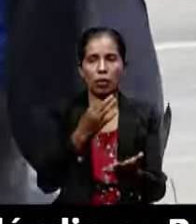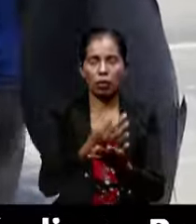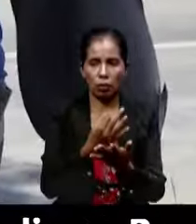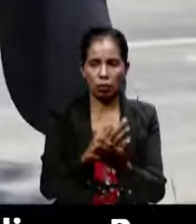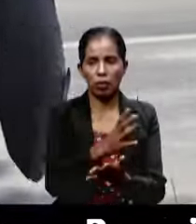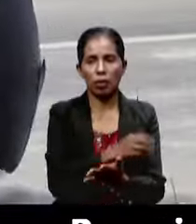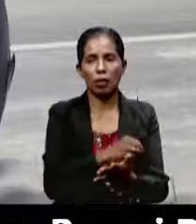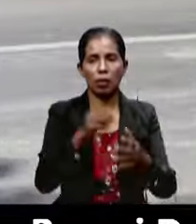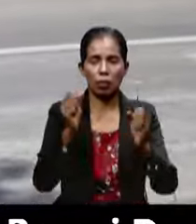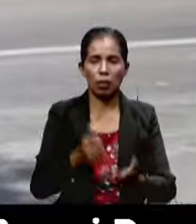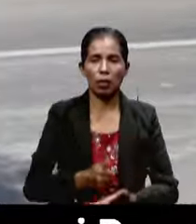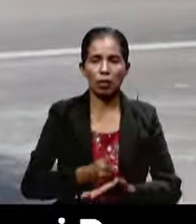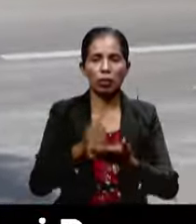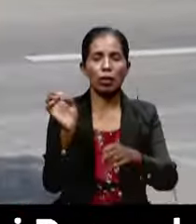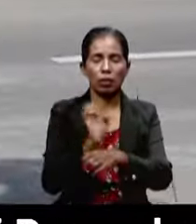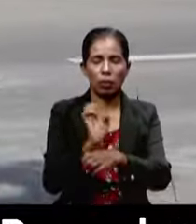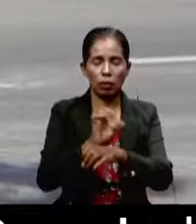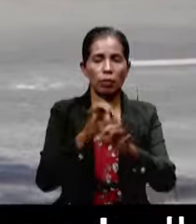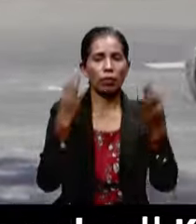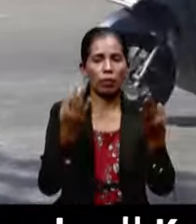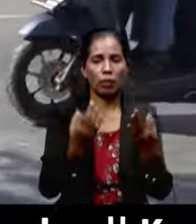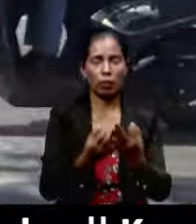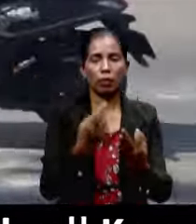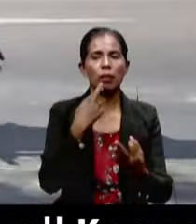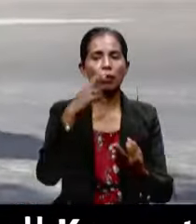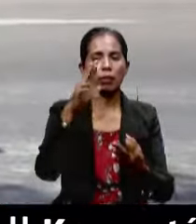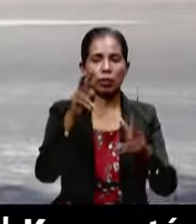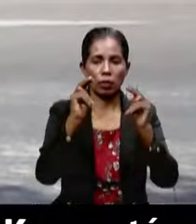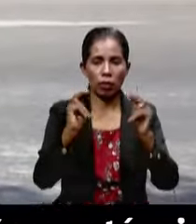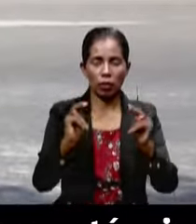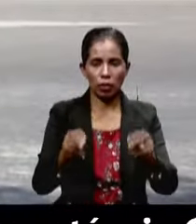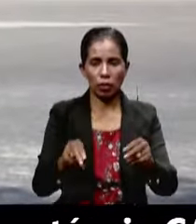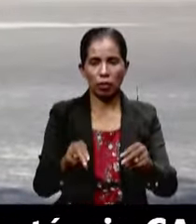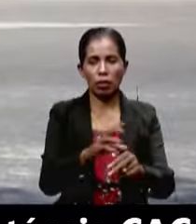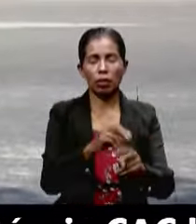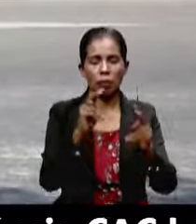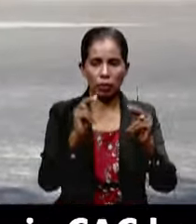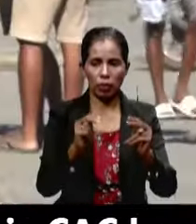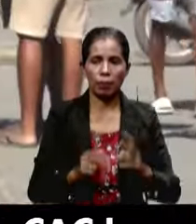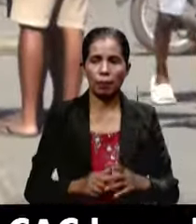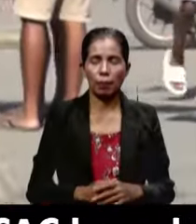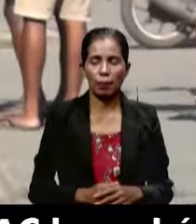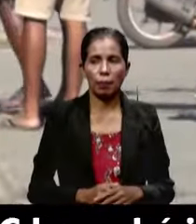rumah nunebe la juda ekonomia umelaran hodi responde ba necesidade basika nebe precisa.